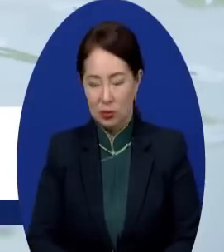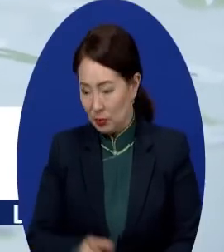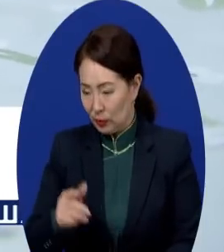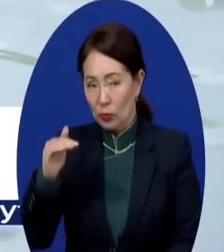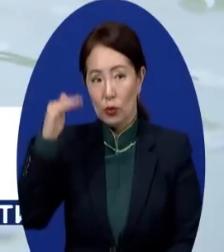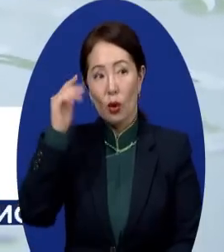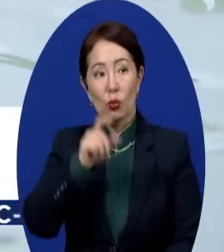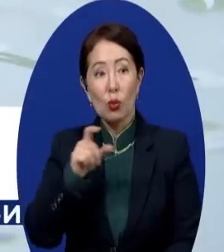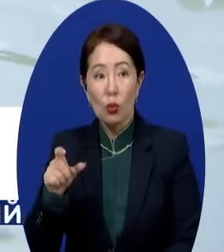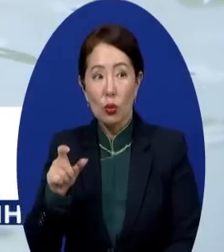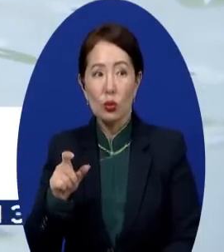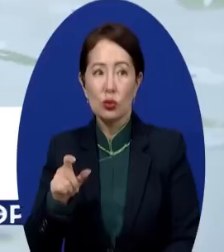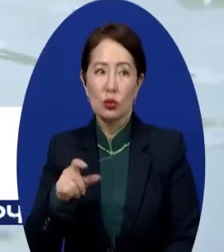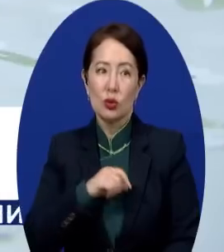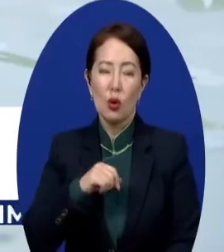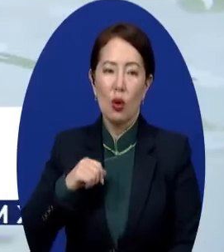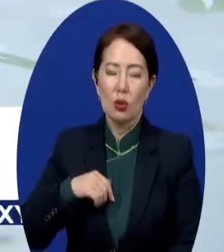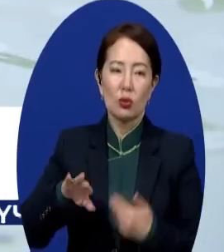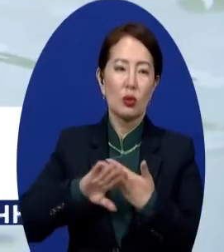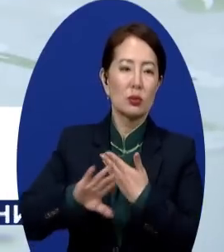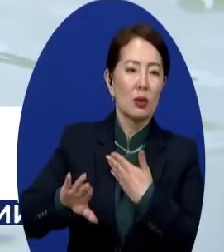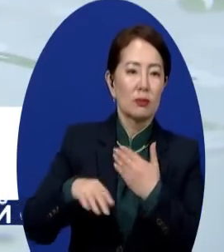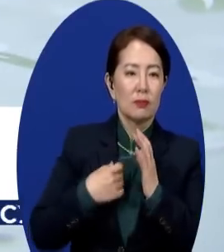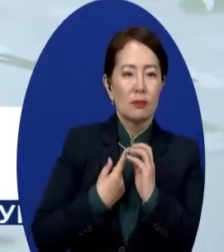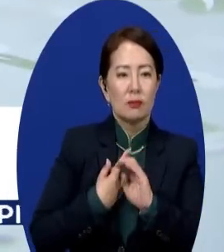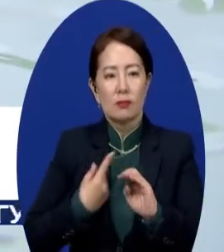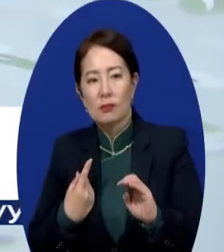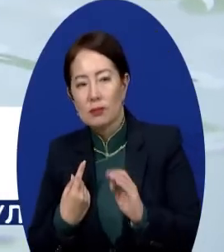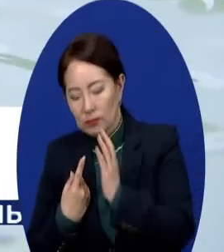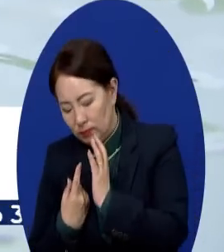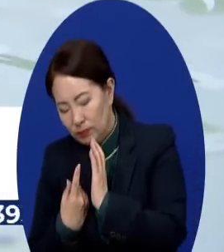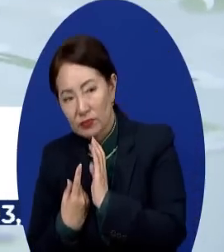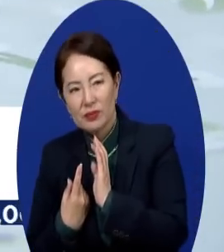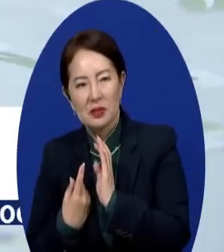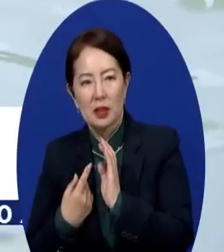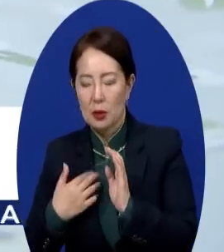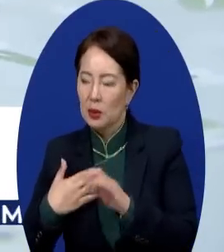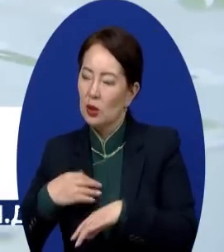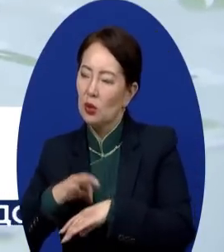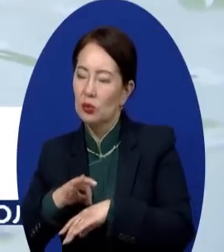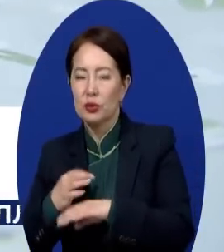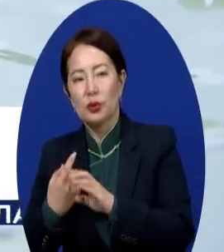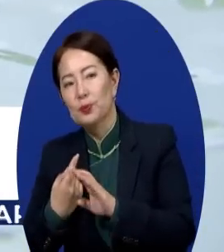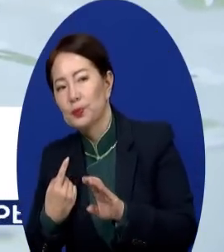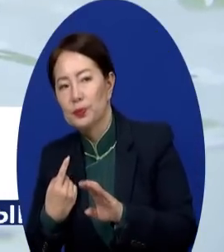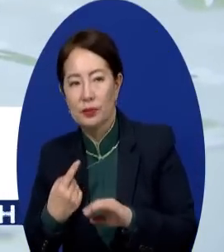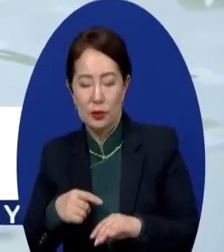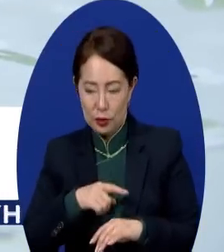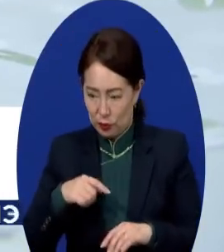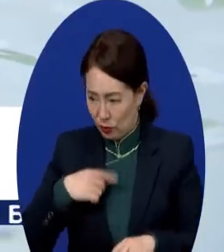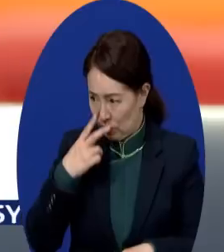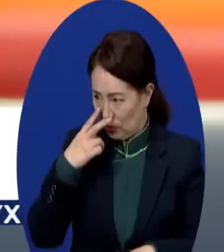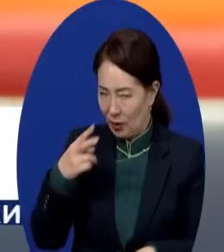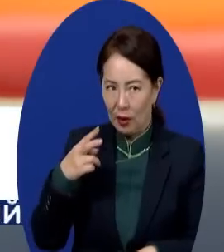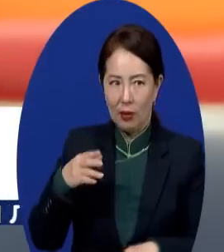Том хүмүүсд болохоор ингээд бүр өөрөө ингээд тусгаарлчд юм лээ. Би нэг юм юу шүү өвчтөө гэт ингээд амар өөртөө нэг юм